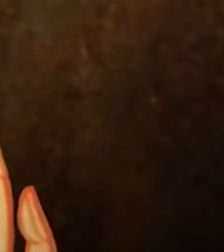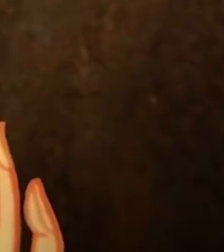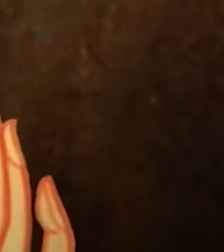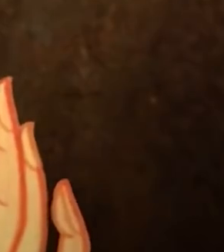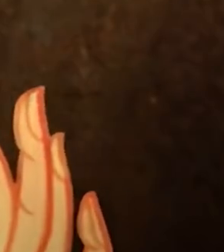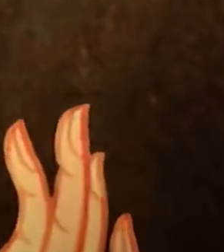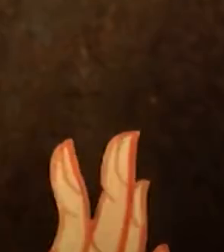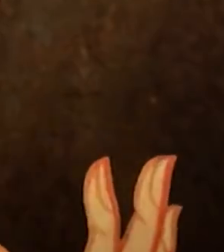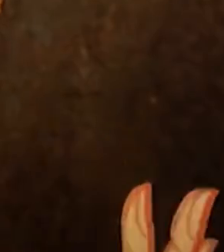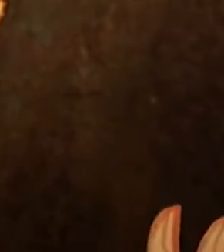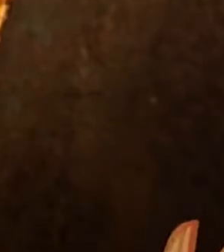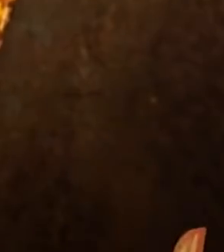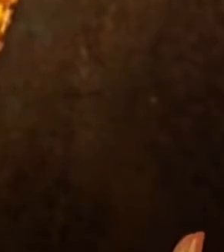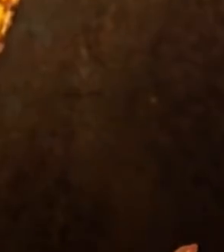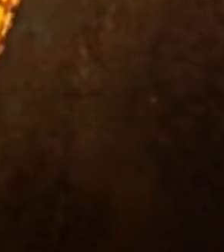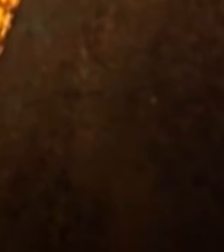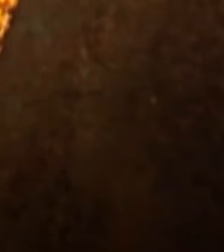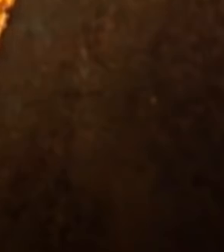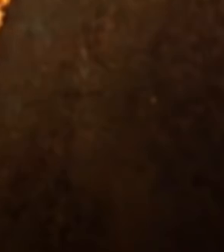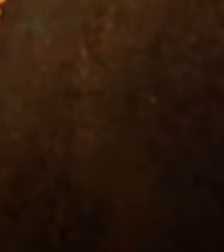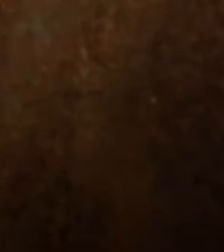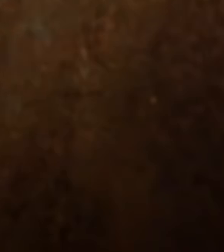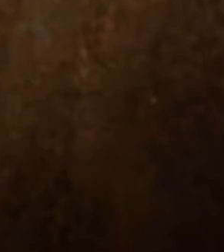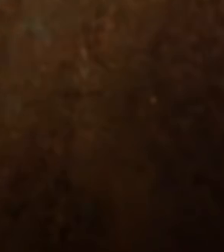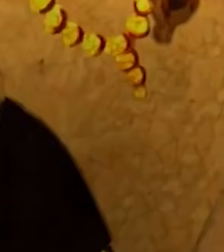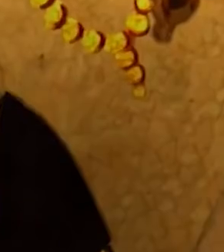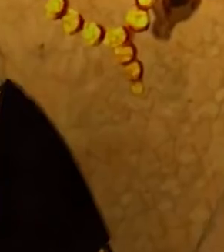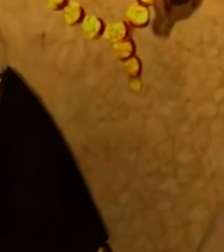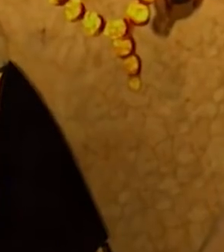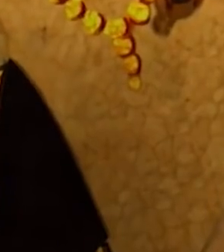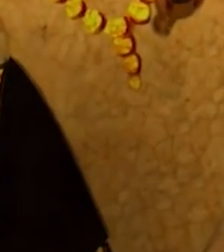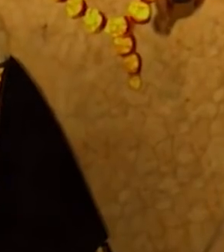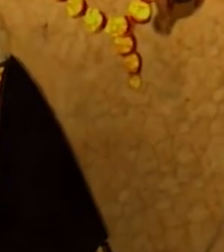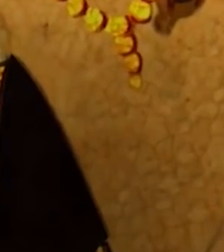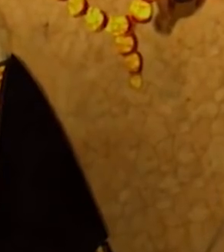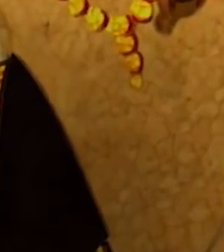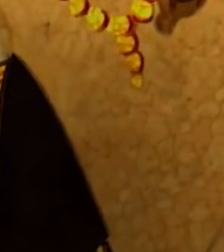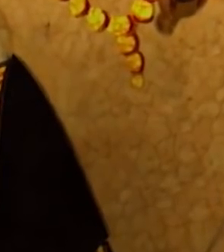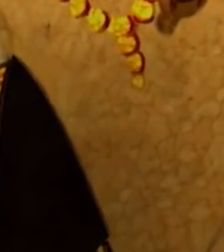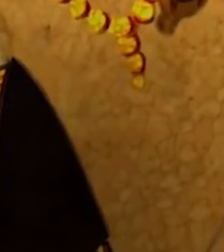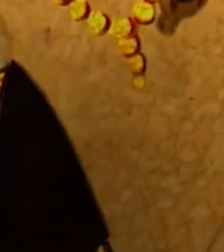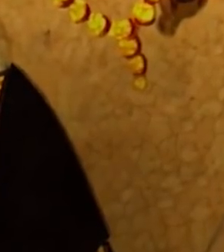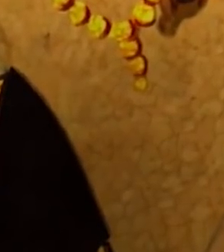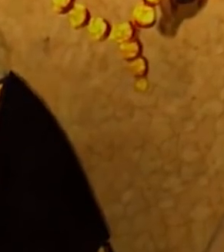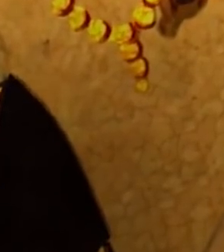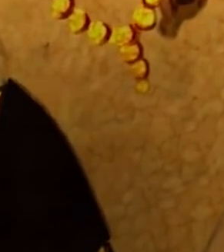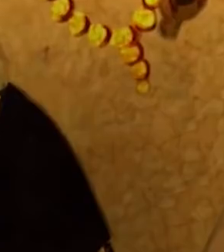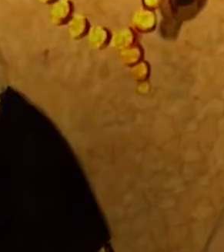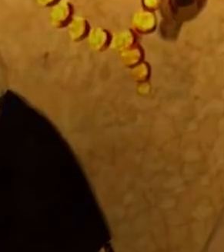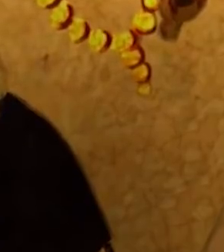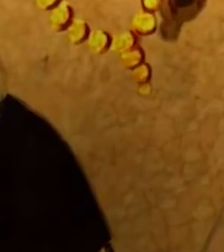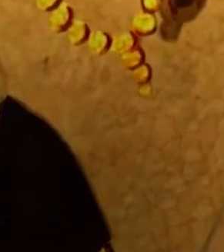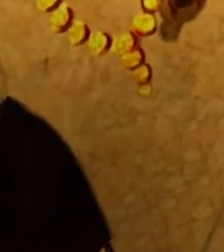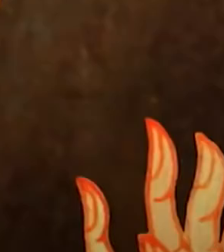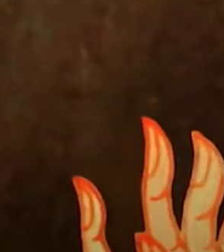พระรามผู้นี้คือองค์นารายณ์อวตารที่จะล้างโค่นอสูรที่ชั่วช้าให้สิ้นท่านจงเร่งไป